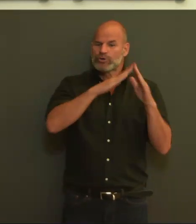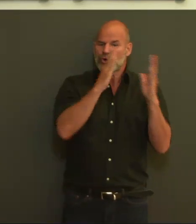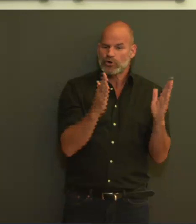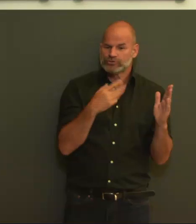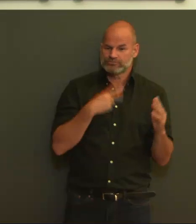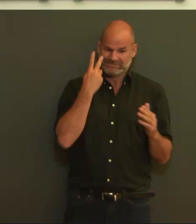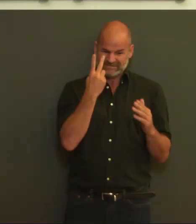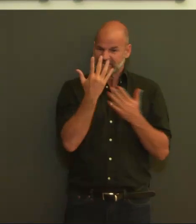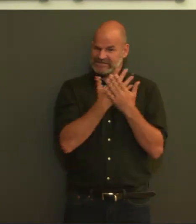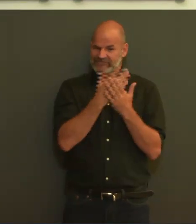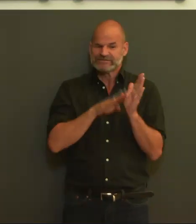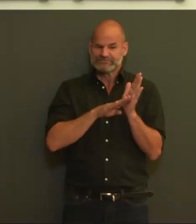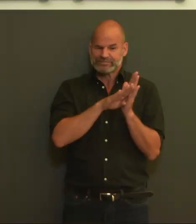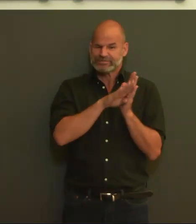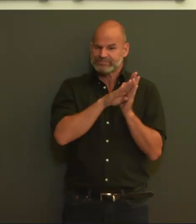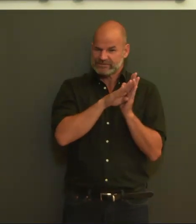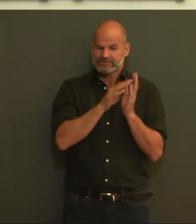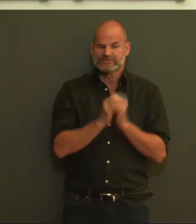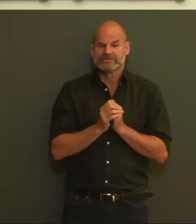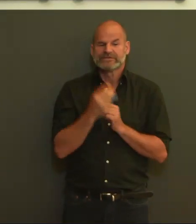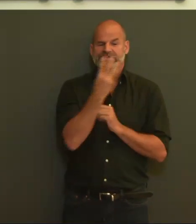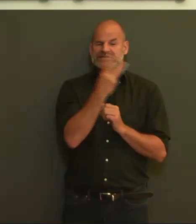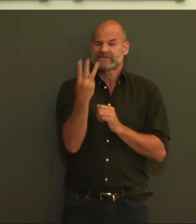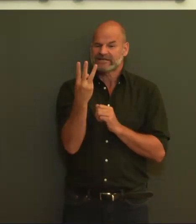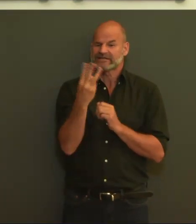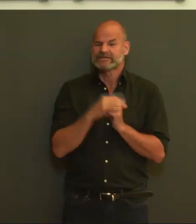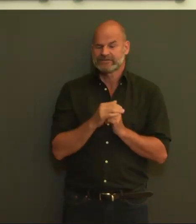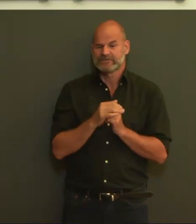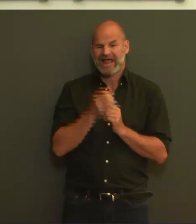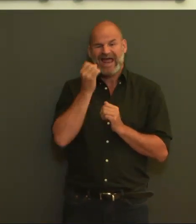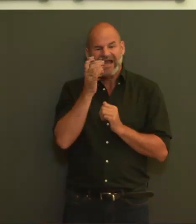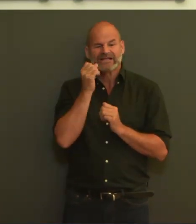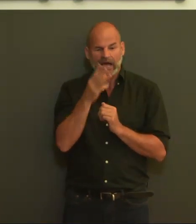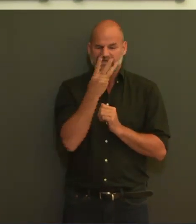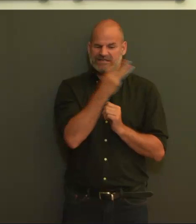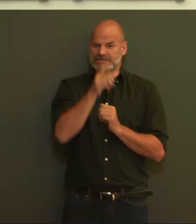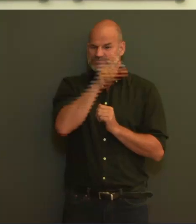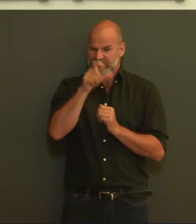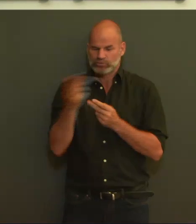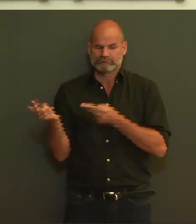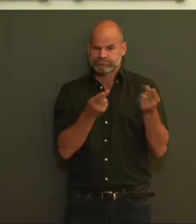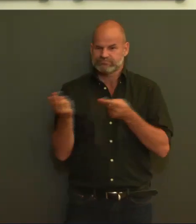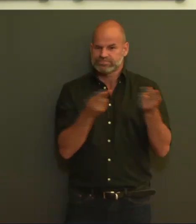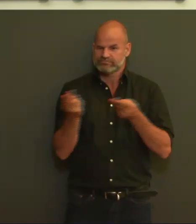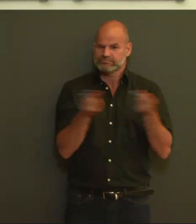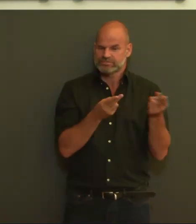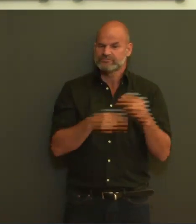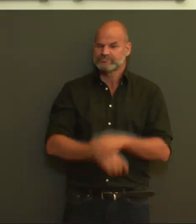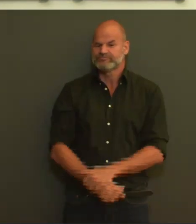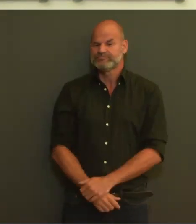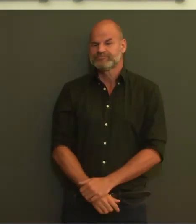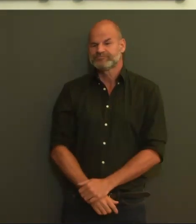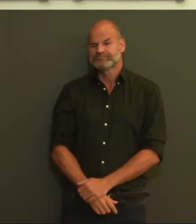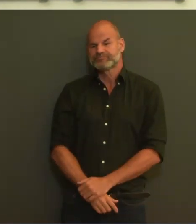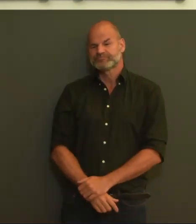gemiddeld 33 nieuwe opnames per dag. U moet weten dat we ergens begin juli aan gemiddeld 10 opnames zaten